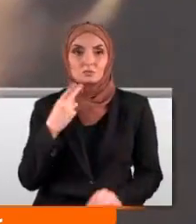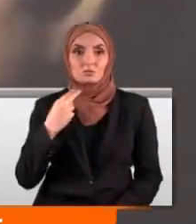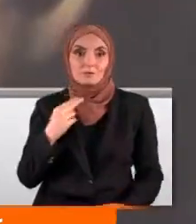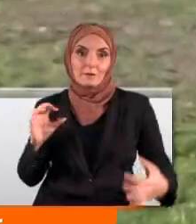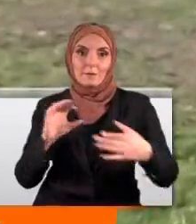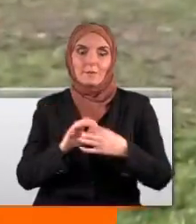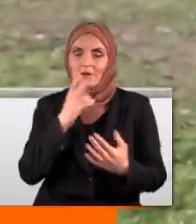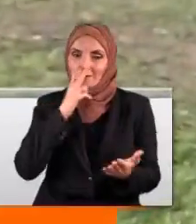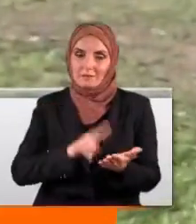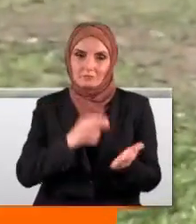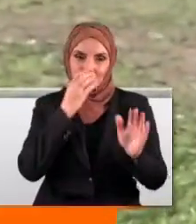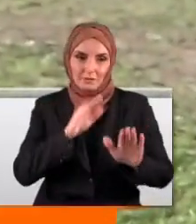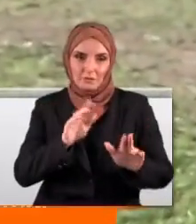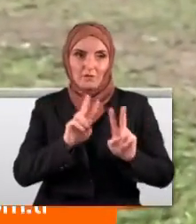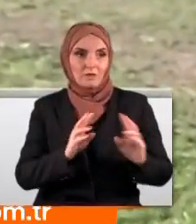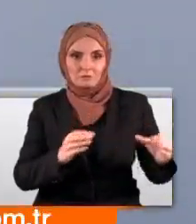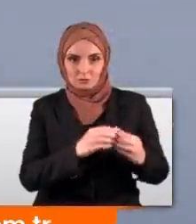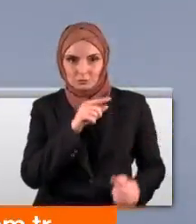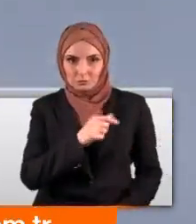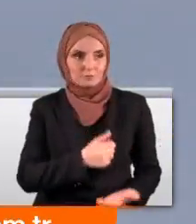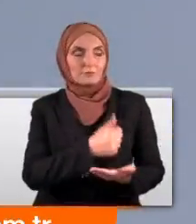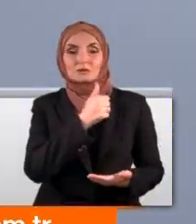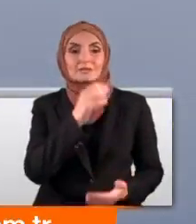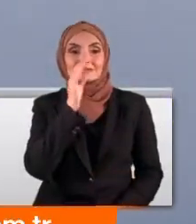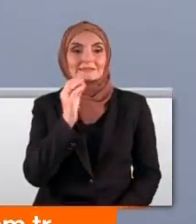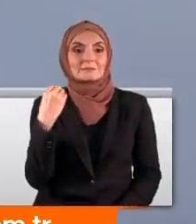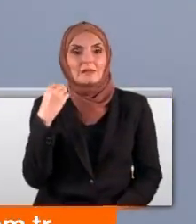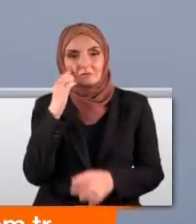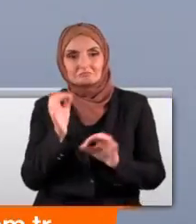ve grubun başına geçecek yeni isme çevirdi.